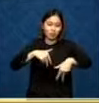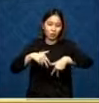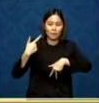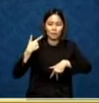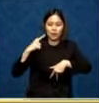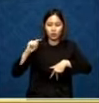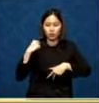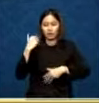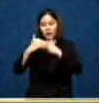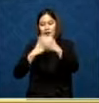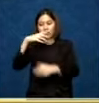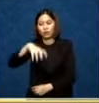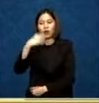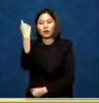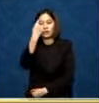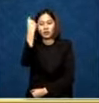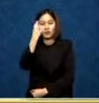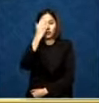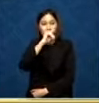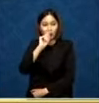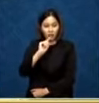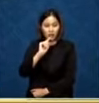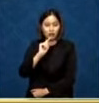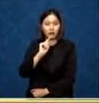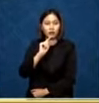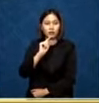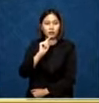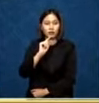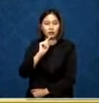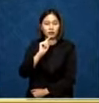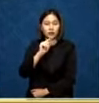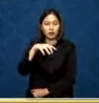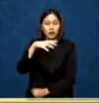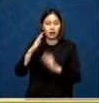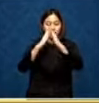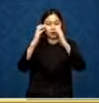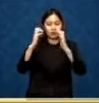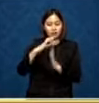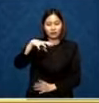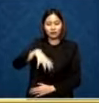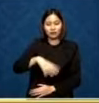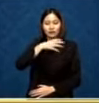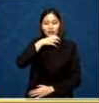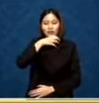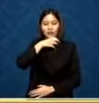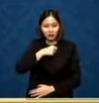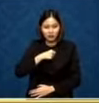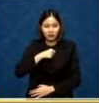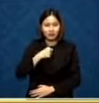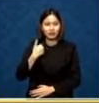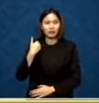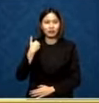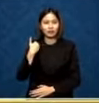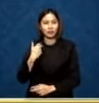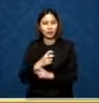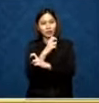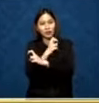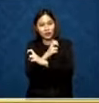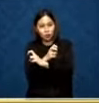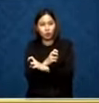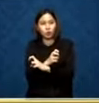าเป็นแหล่งท่องเที่ยวเพราะนอกจากโบราณนอกจากโบสถ์เก่าแห่งหลังนี้แล้วบริเวณยังมีพระธาตุพุทธมง